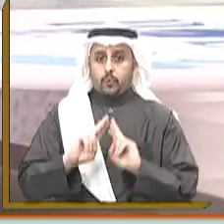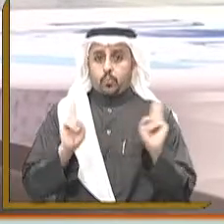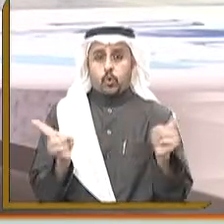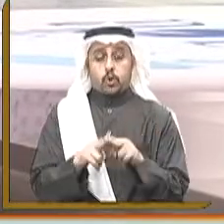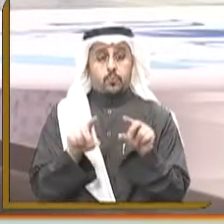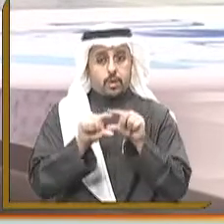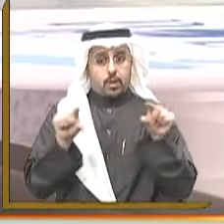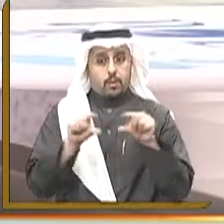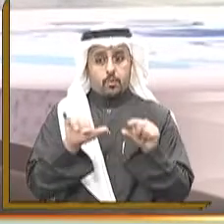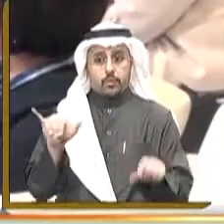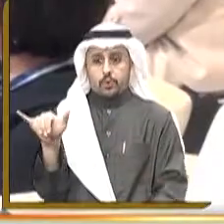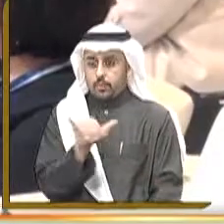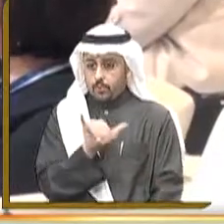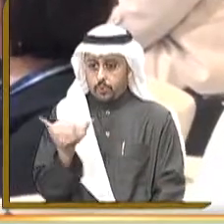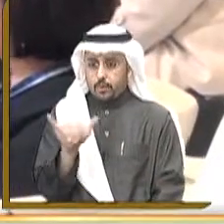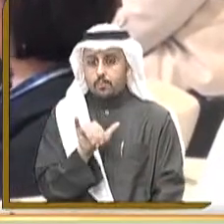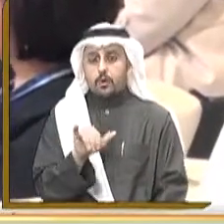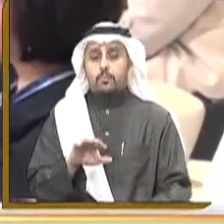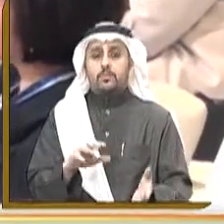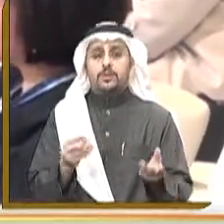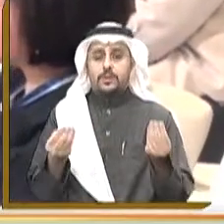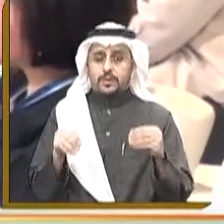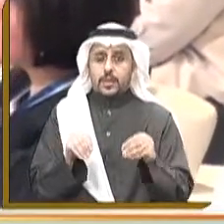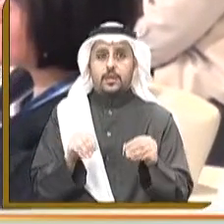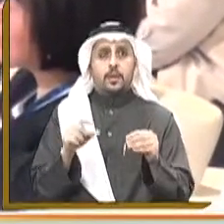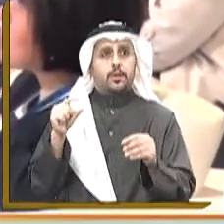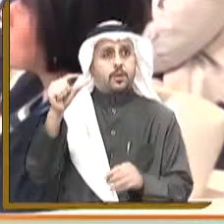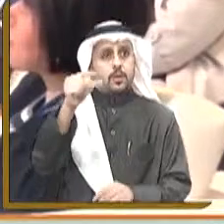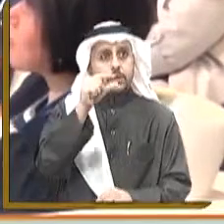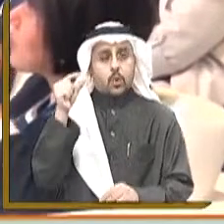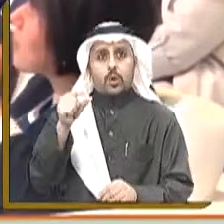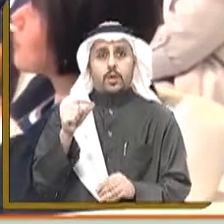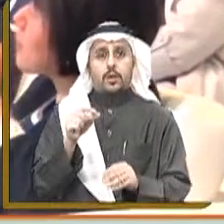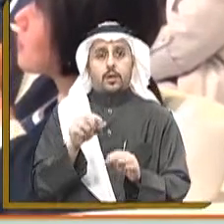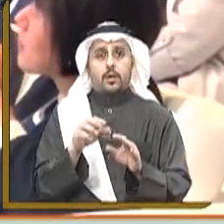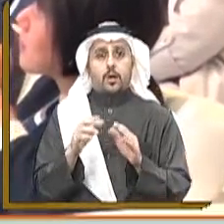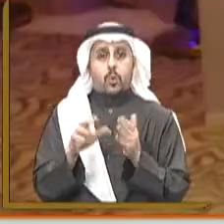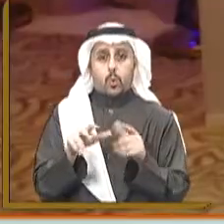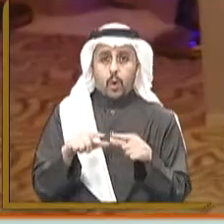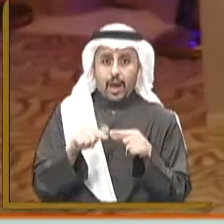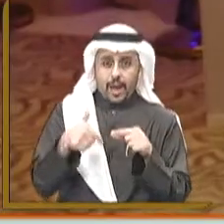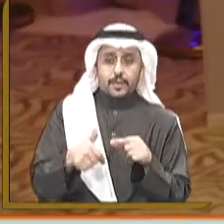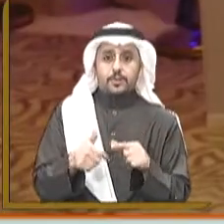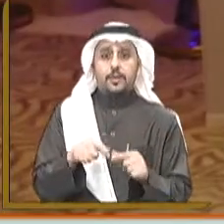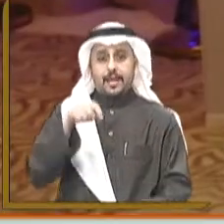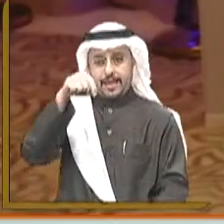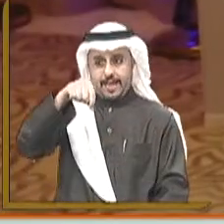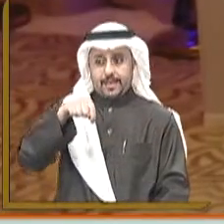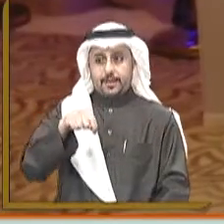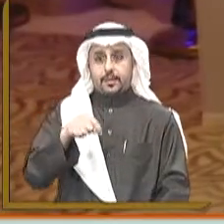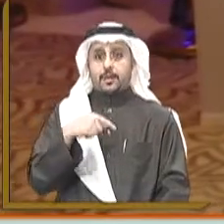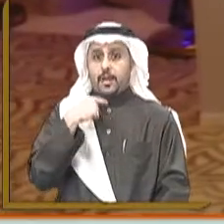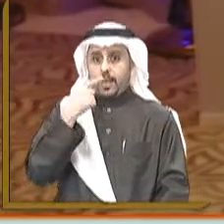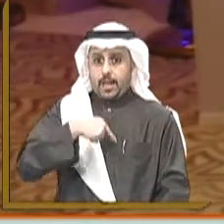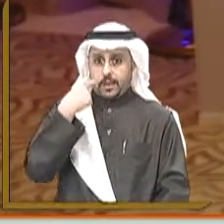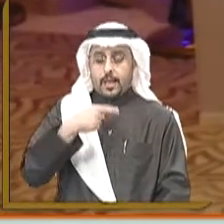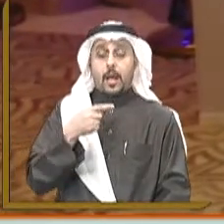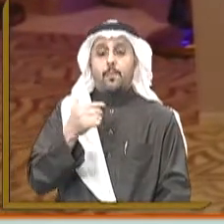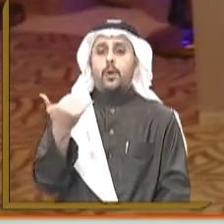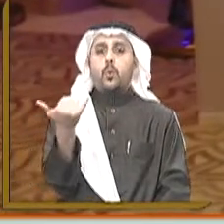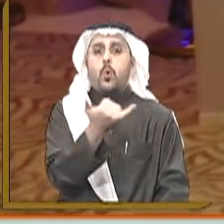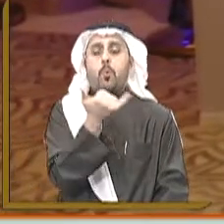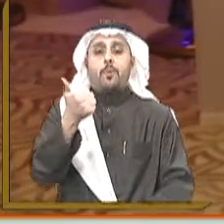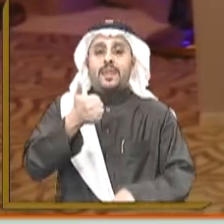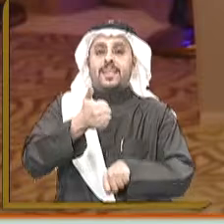مواضيع ساخنة تشغل الساحة الدولية والإقليمية والخليجية. تحدثنا عن أسس السياسة